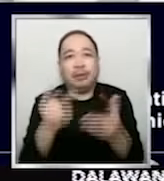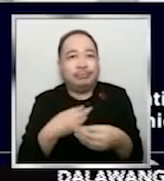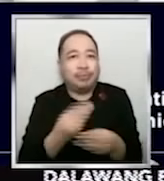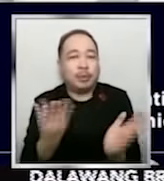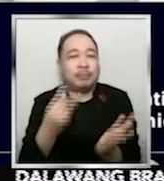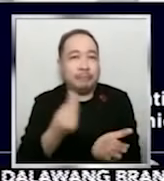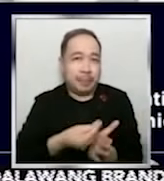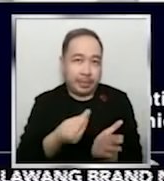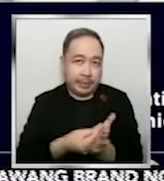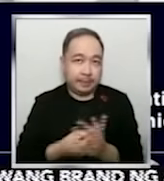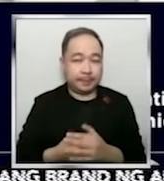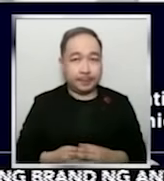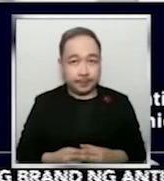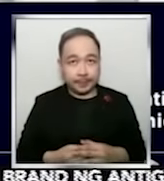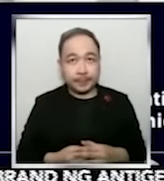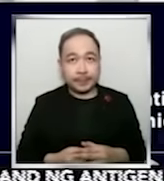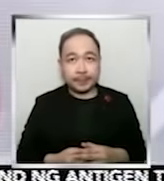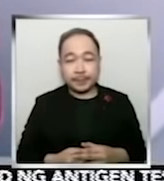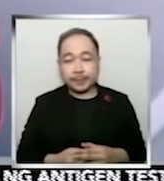Nakatutok, 24 Oras.